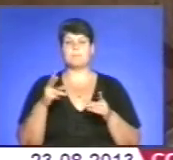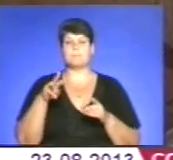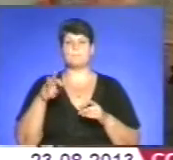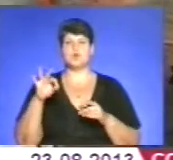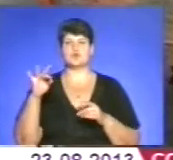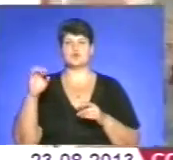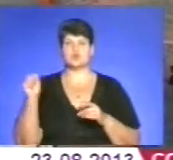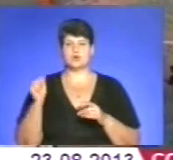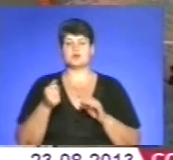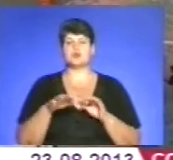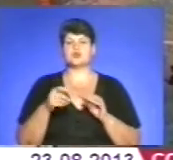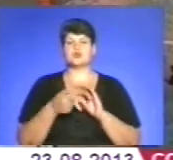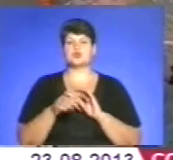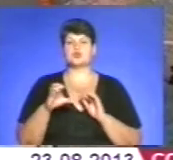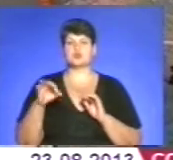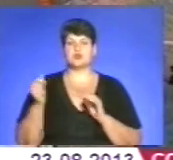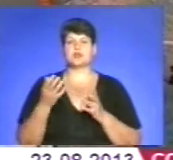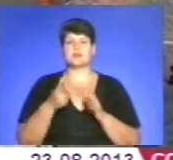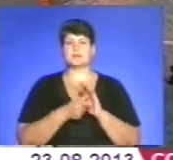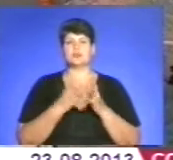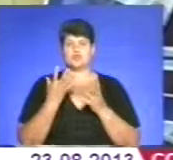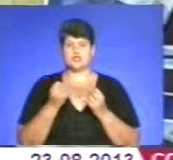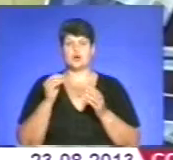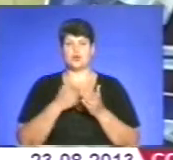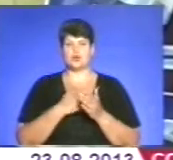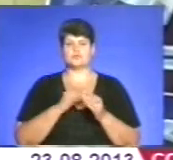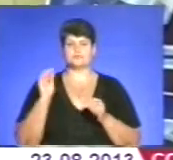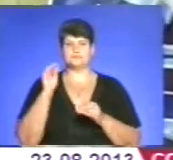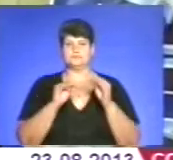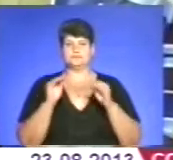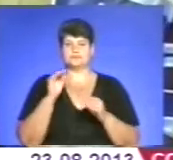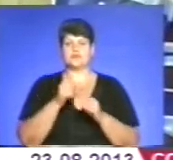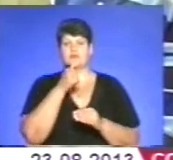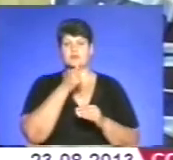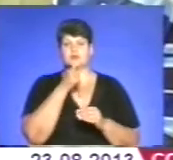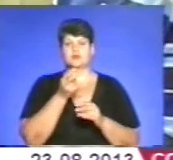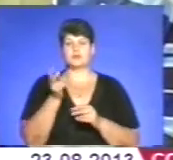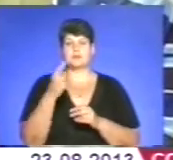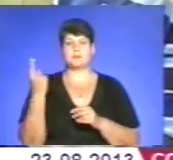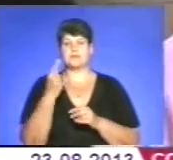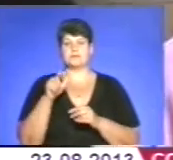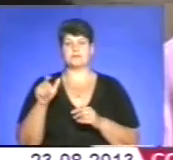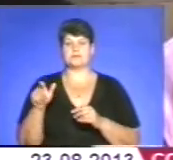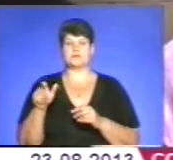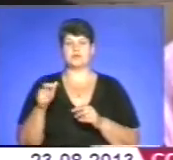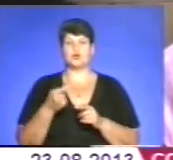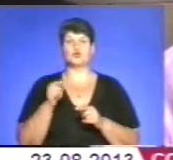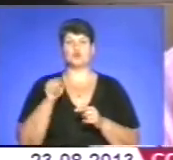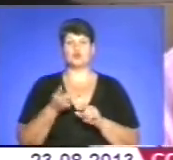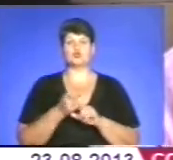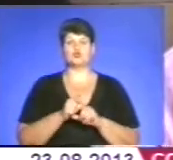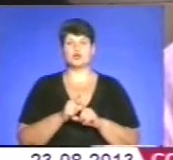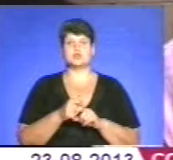солотвину. Кімнату планують ще дообладнувати. Випробувати соляну кімнату завітали перші відвідувачі. То дуже добре